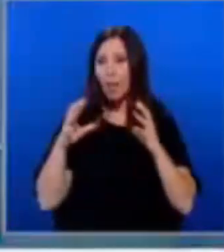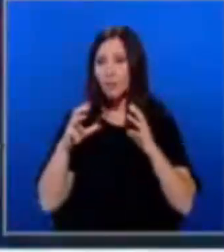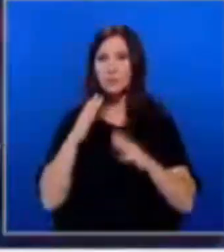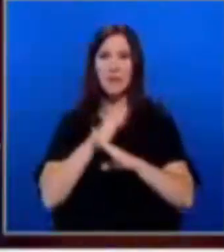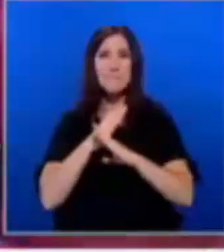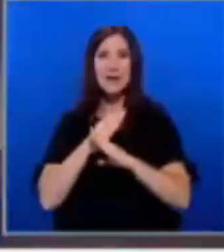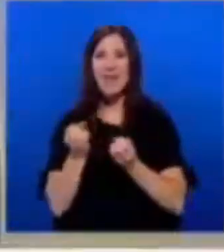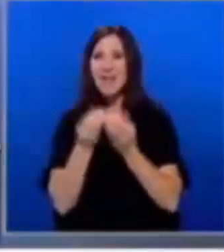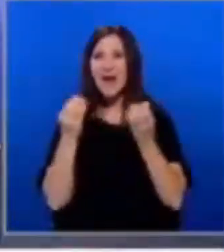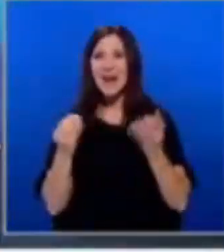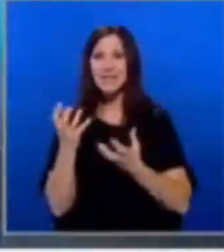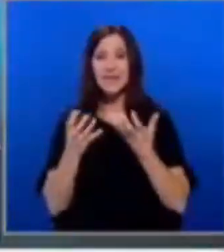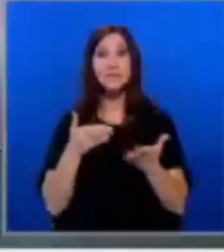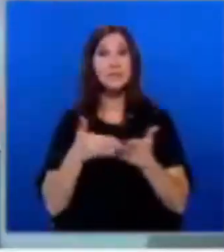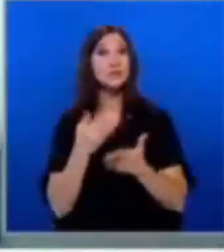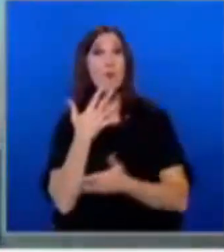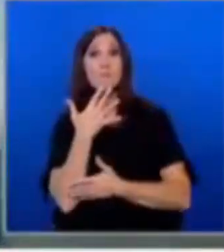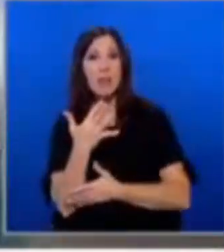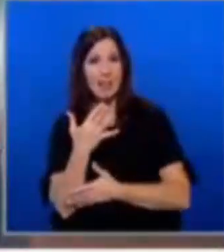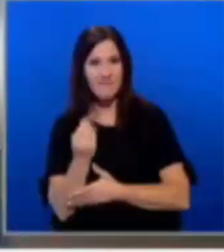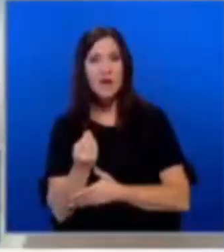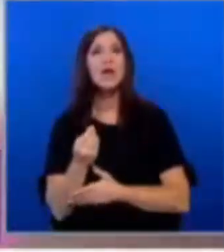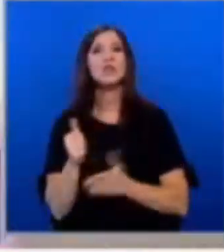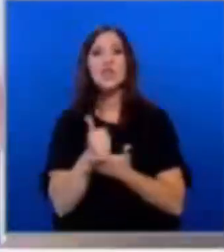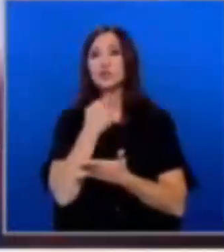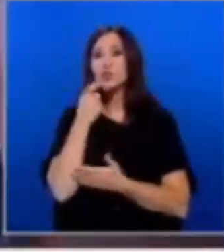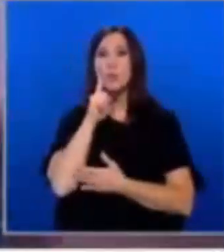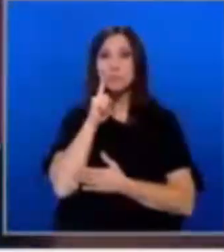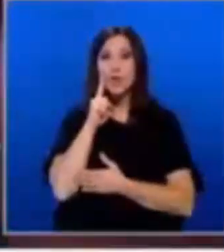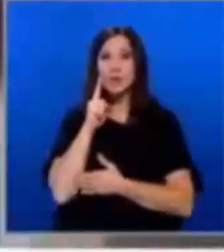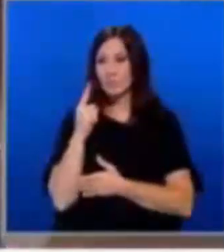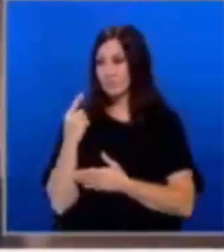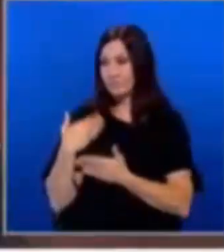газ срещу 5 лева. 16-годишните момчета до нас също.